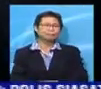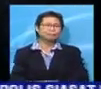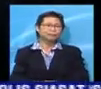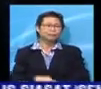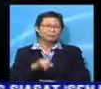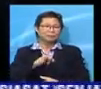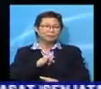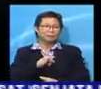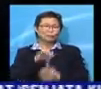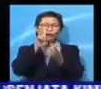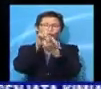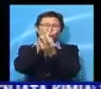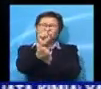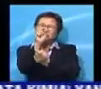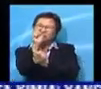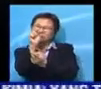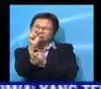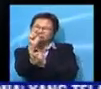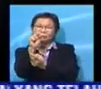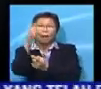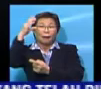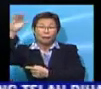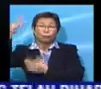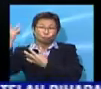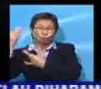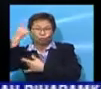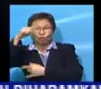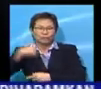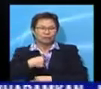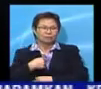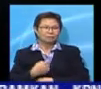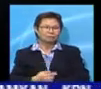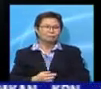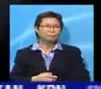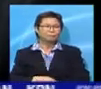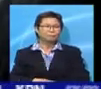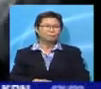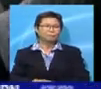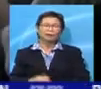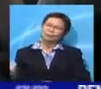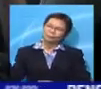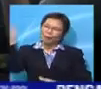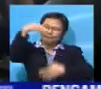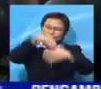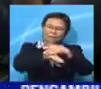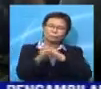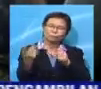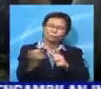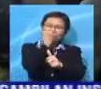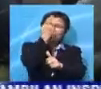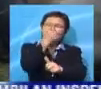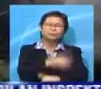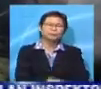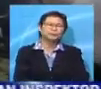Saya nak pergi jumpa orang sekejap. Abang tunggulah sini dulu. Okay, nanti bapak saya telefon abang. Okey, kita masuk dulu.